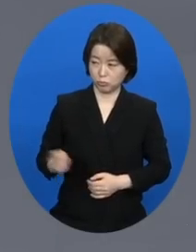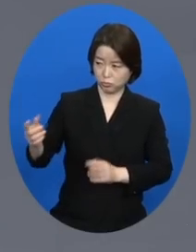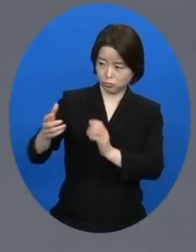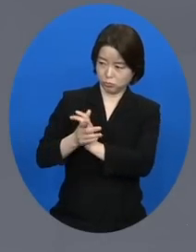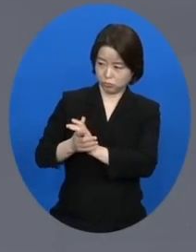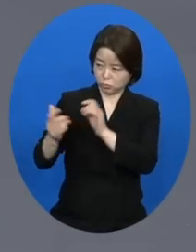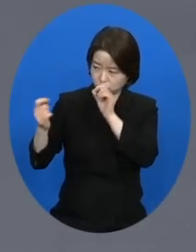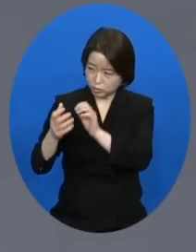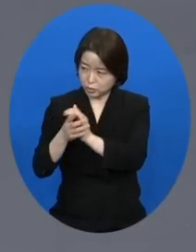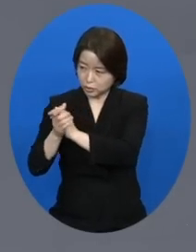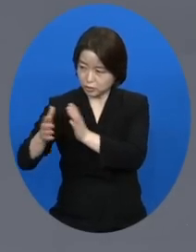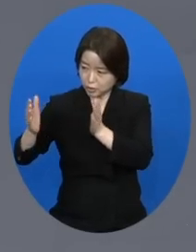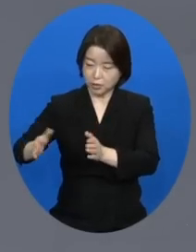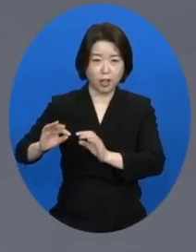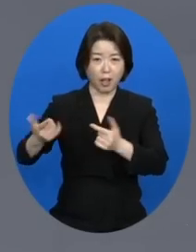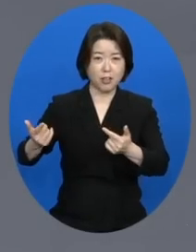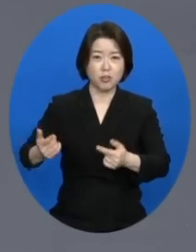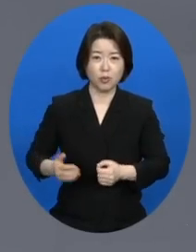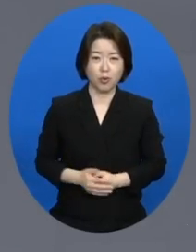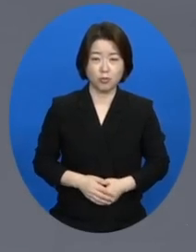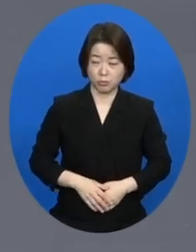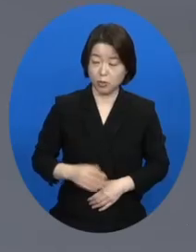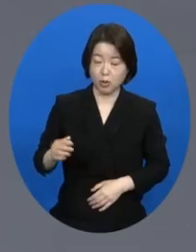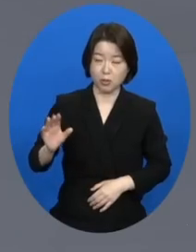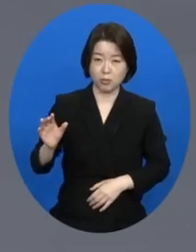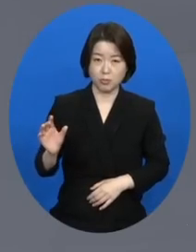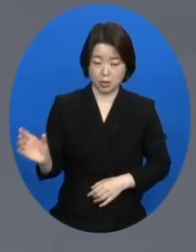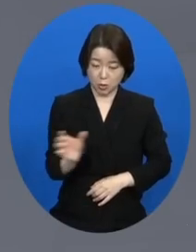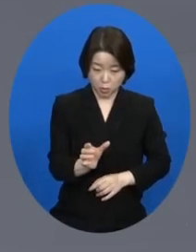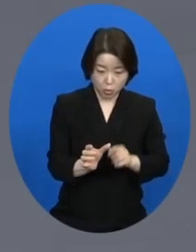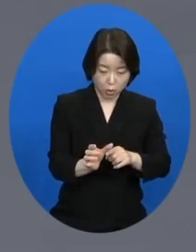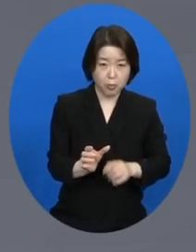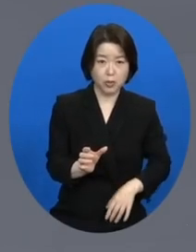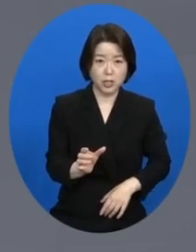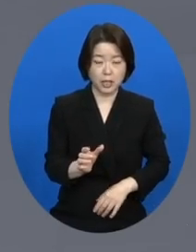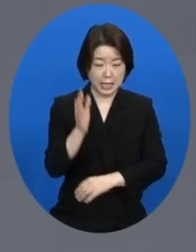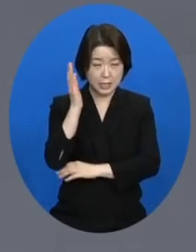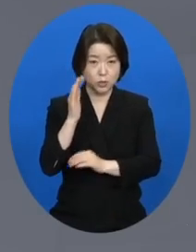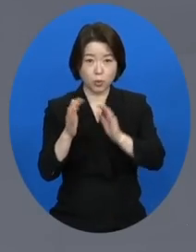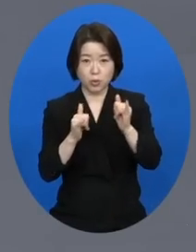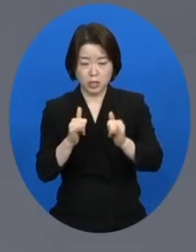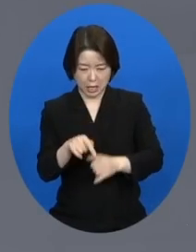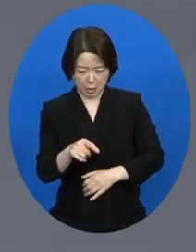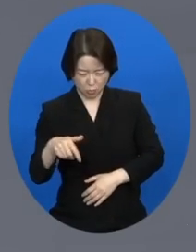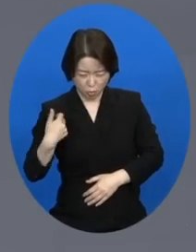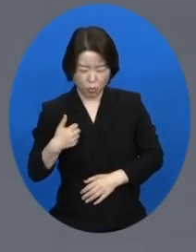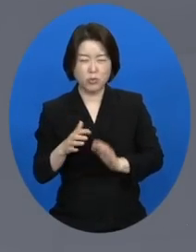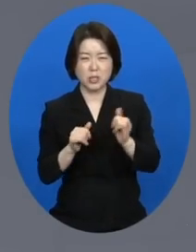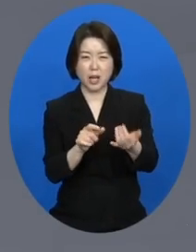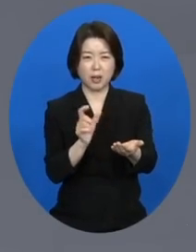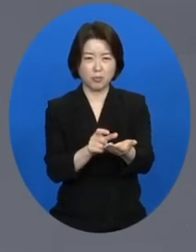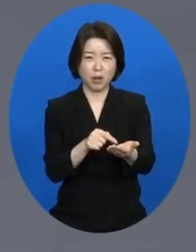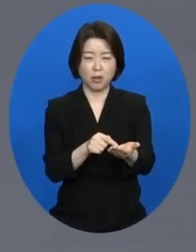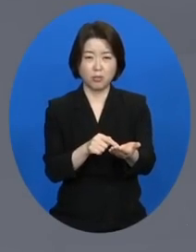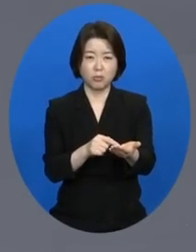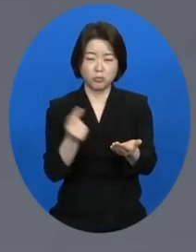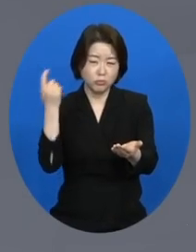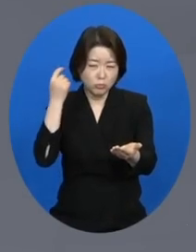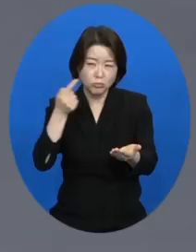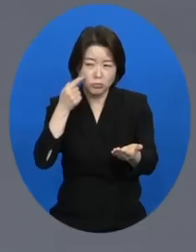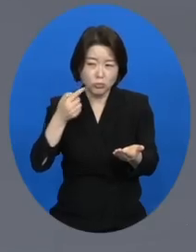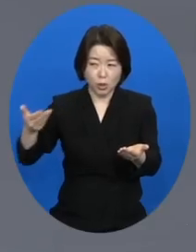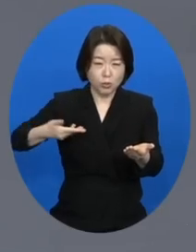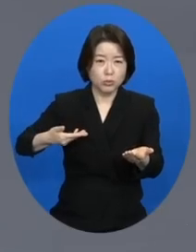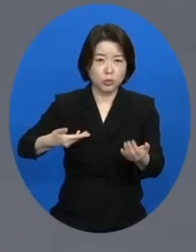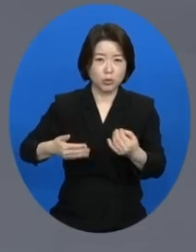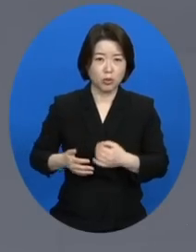그렇게 친한 사이도 아니었고 일단 그다음 그 테이프에 설교자를 제가 모르는 사람이에요. 근데 들어보래요. 제가